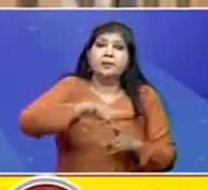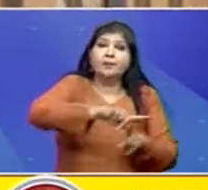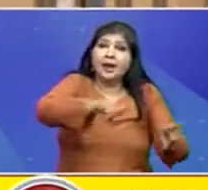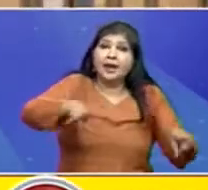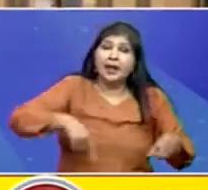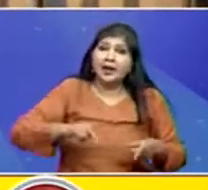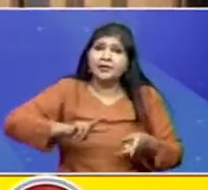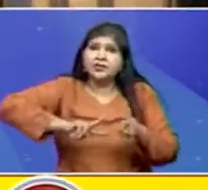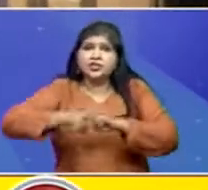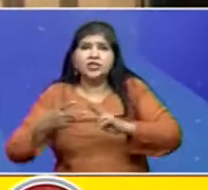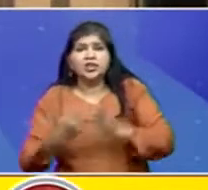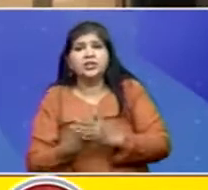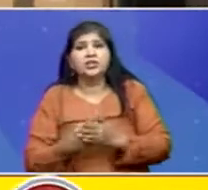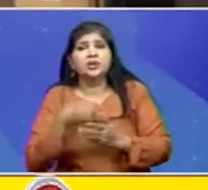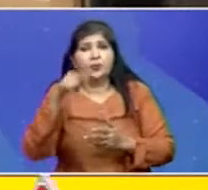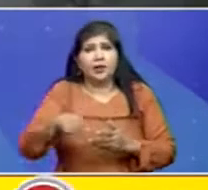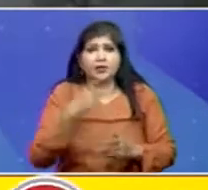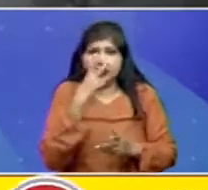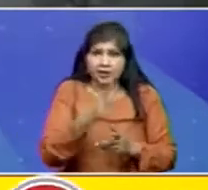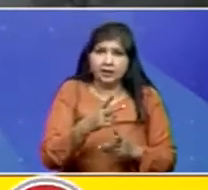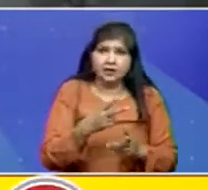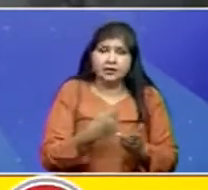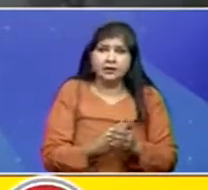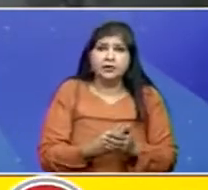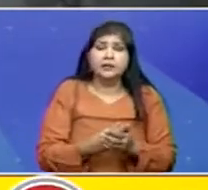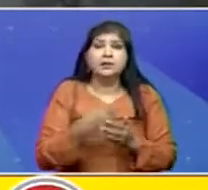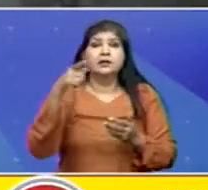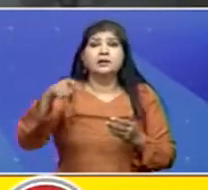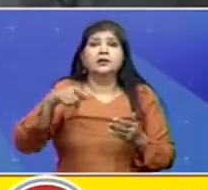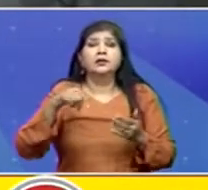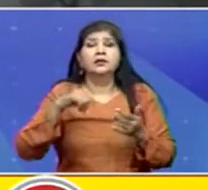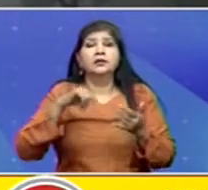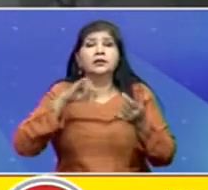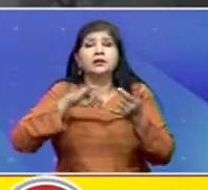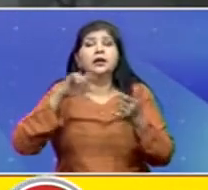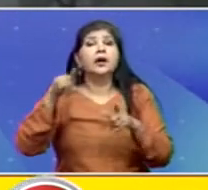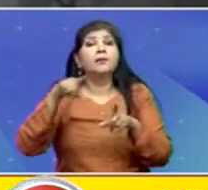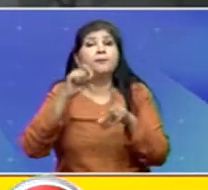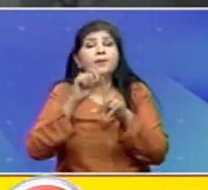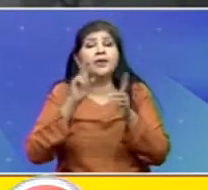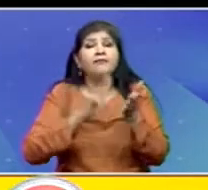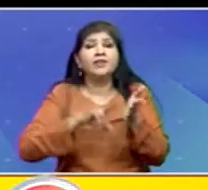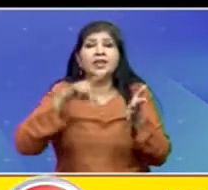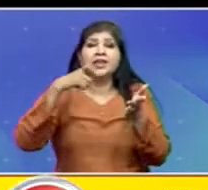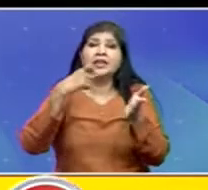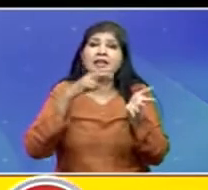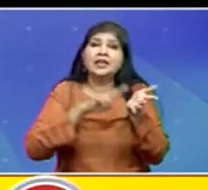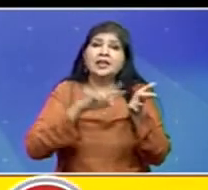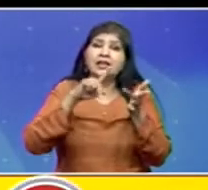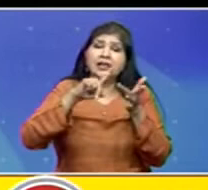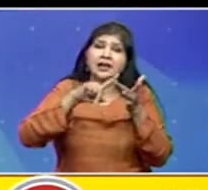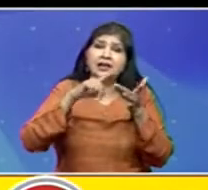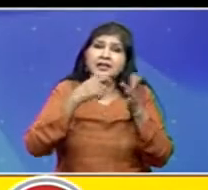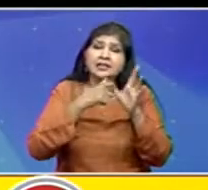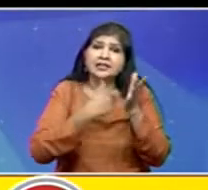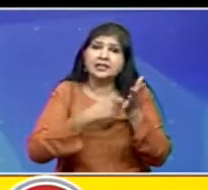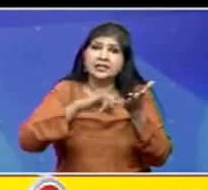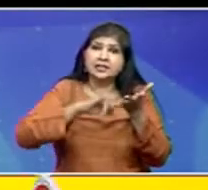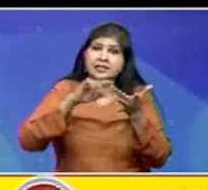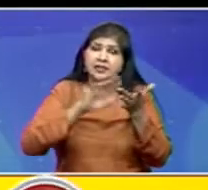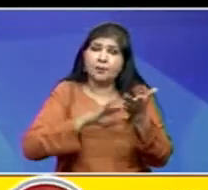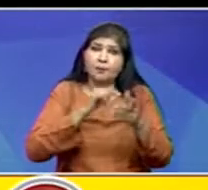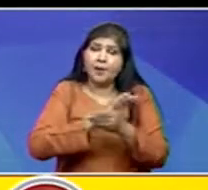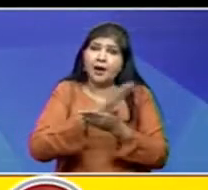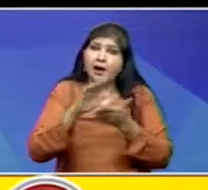में बहां मैंने देखा कि सिमान पीवी नर्सिमा राब जी लेंड रिफॉर्म के काम में बहुत गहरी रूची